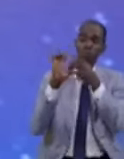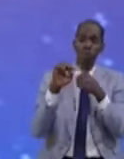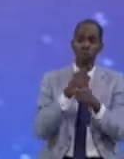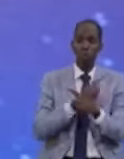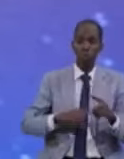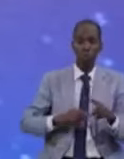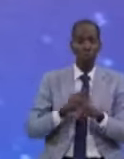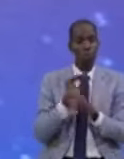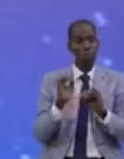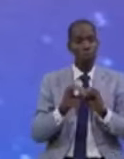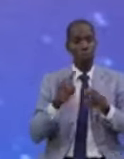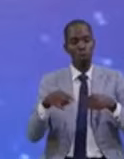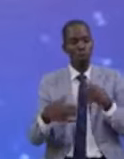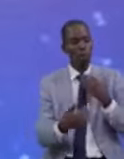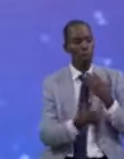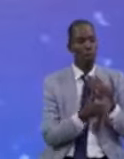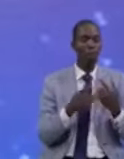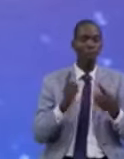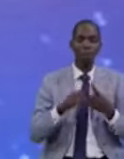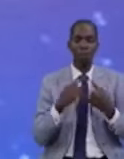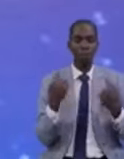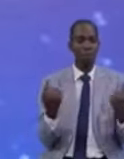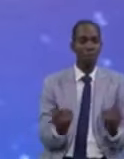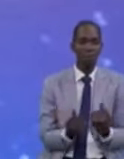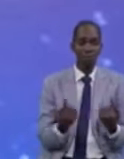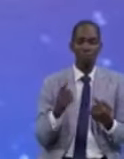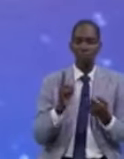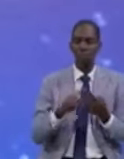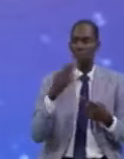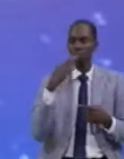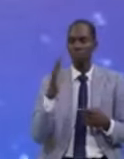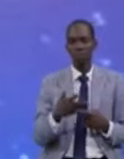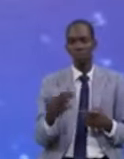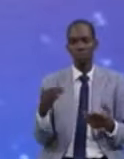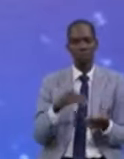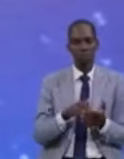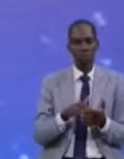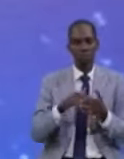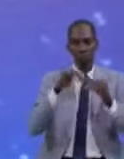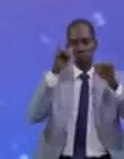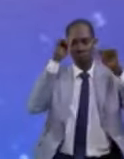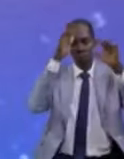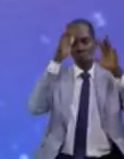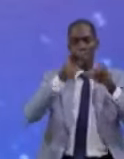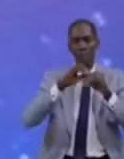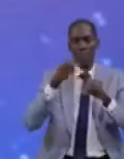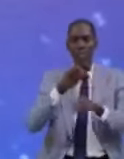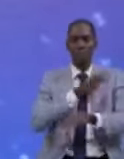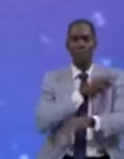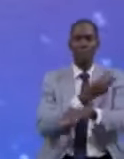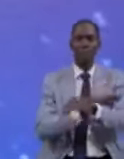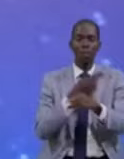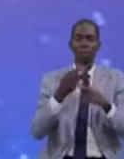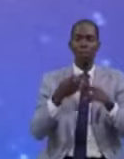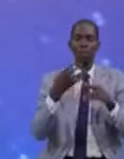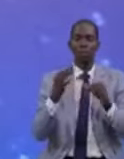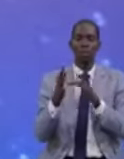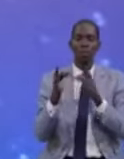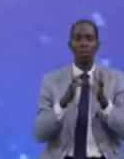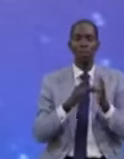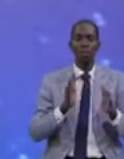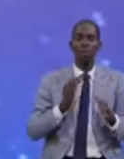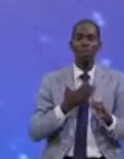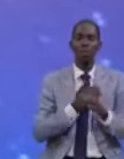plus et marche arrière Père au nom puissant de Jésus notre Sauveur